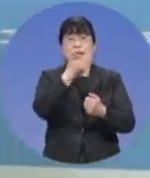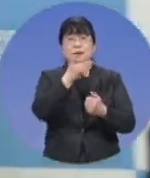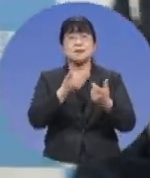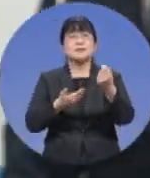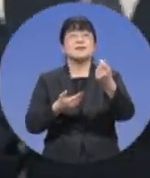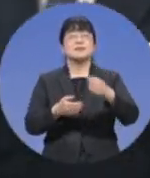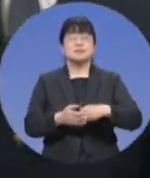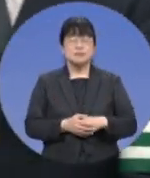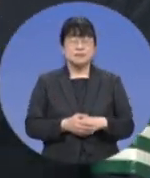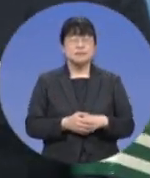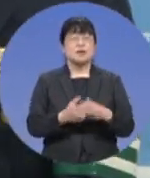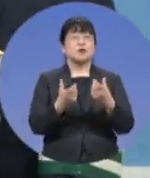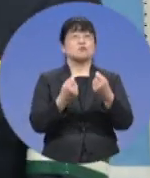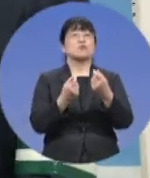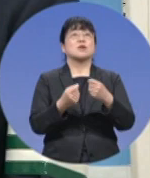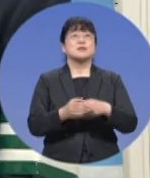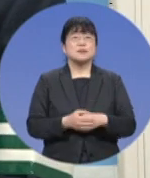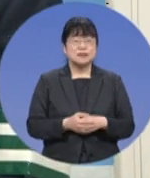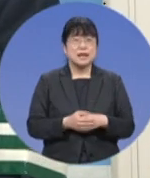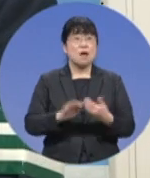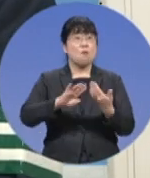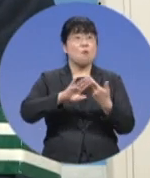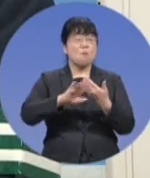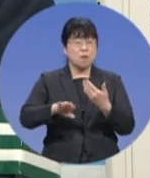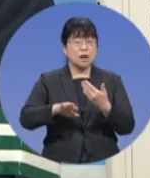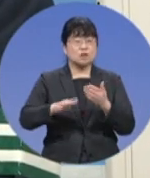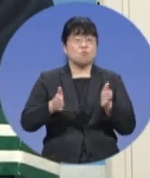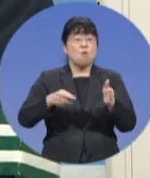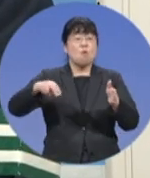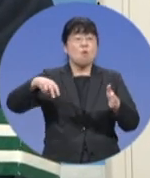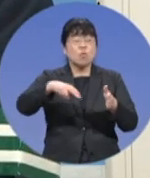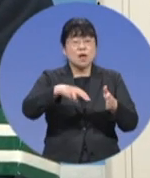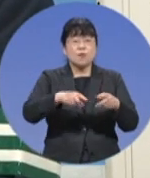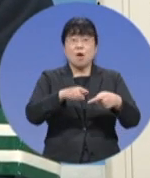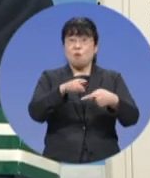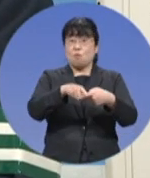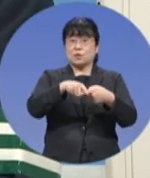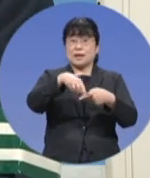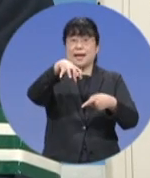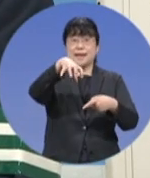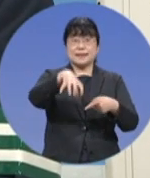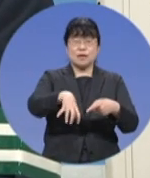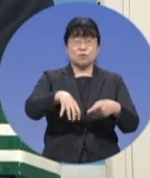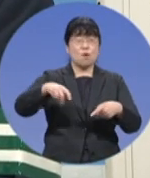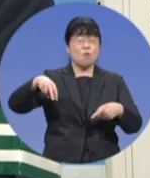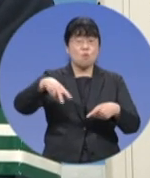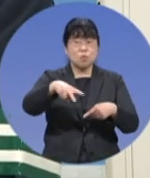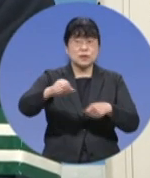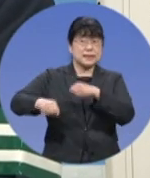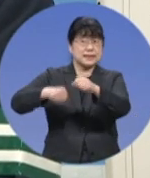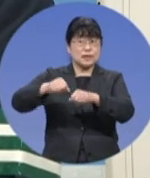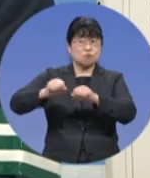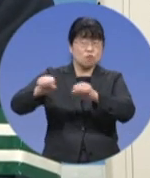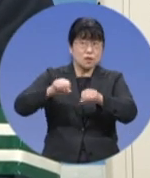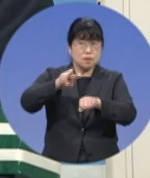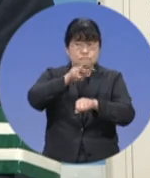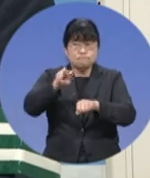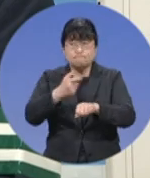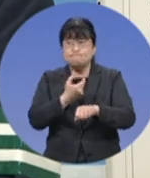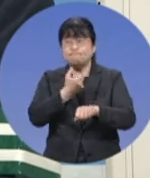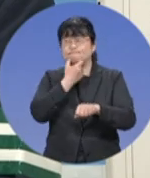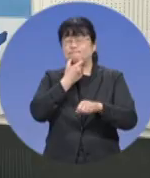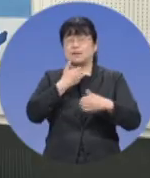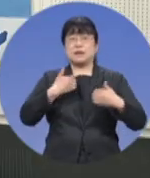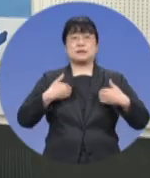ね。 そうですね。この他にも横断歩道や交差点などでは、 歩行者や自転車の動きにも注意が必要です